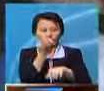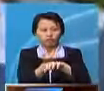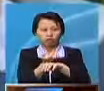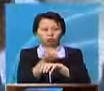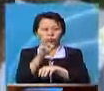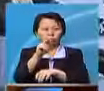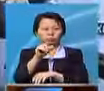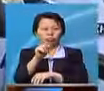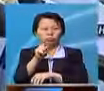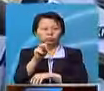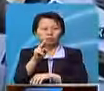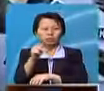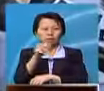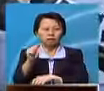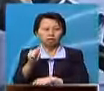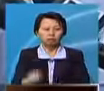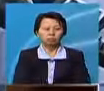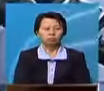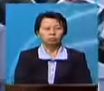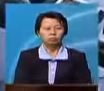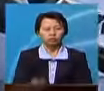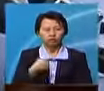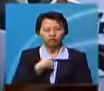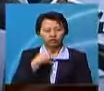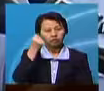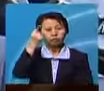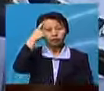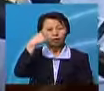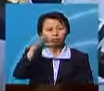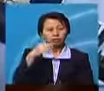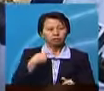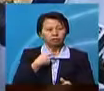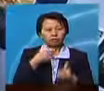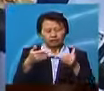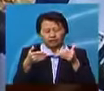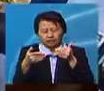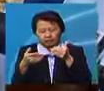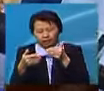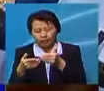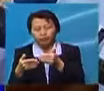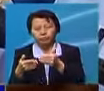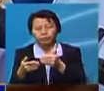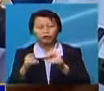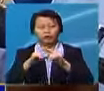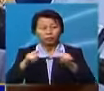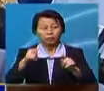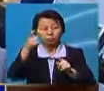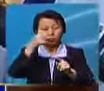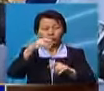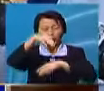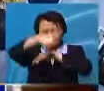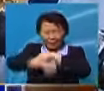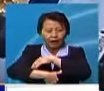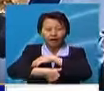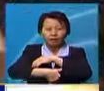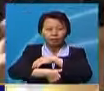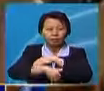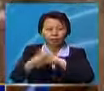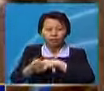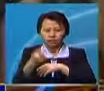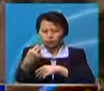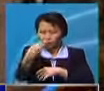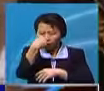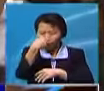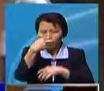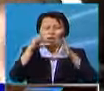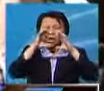nautika sejam. Saya difahamkan, kita sebenarnya dah hampir dapat dia dalam sisa tu, tetapi disebabkan waktu malam. Dia dah nampak